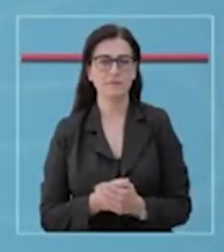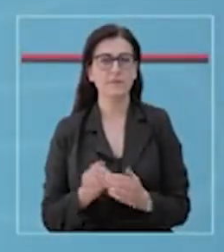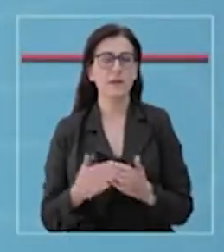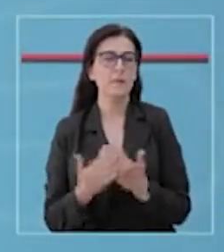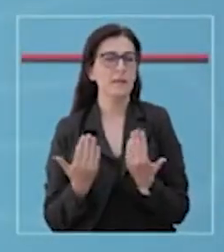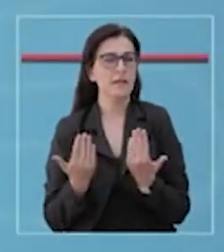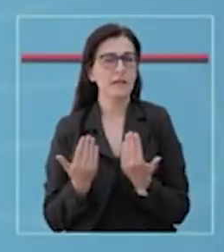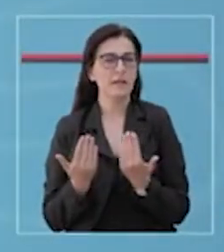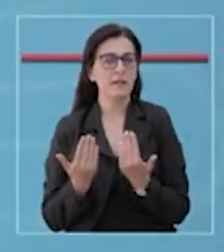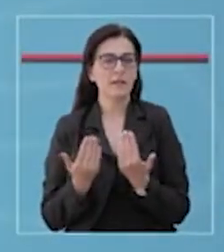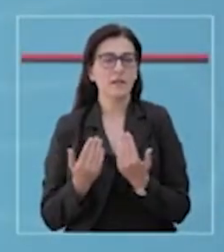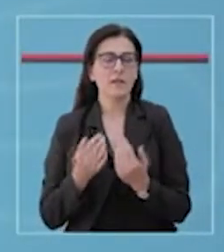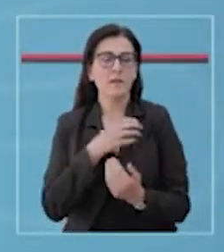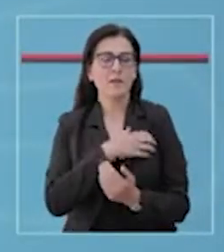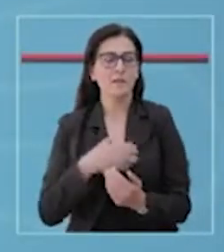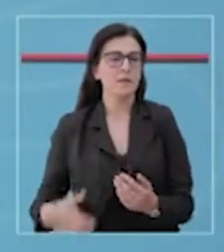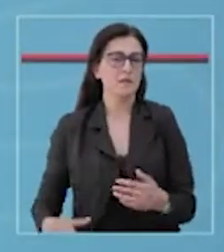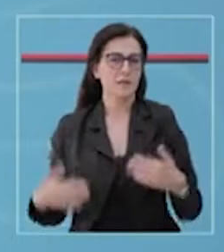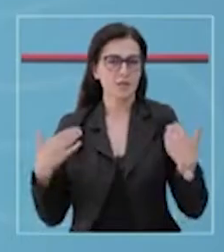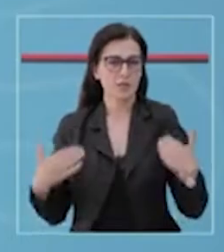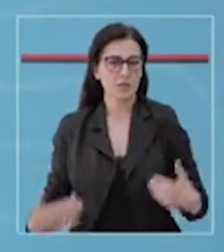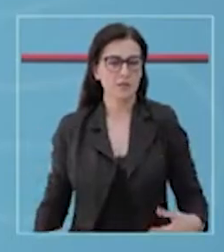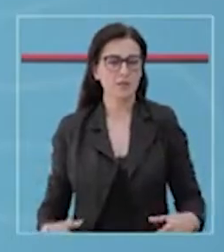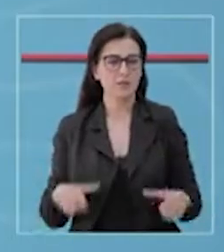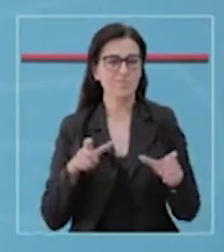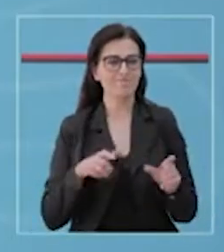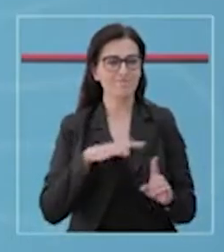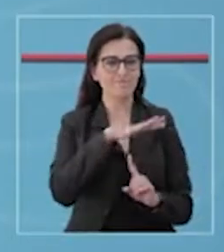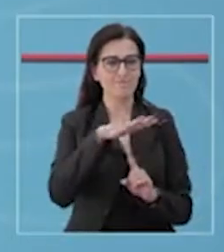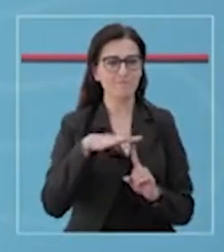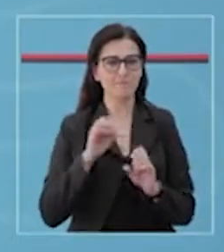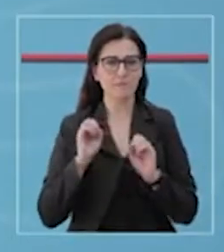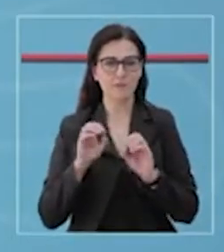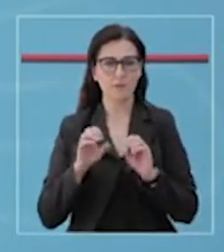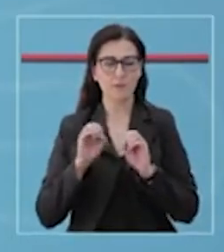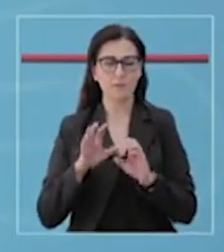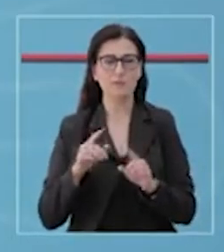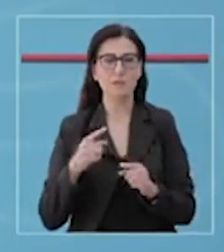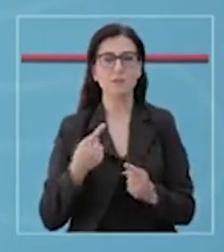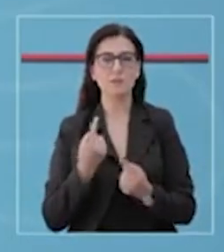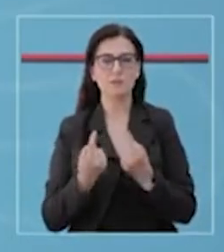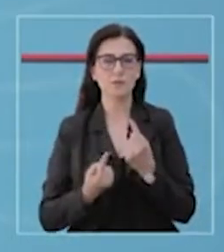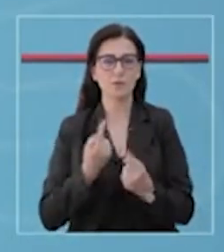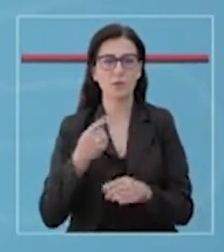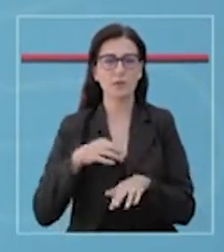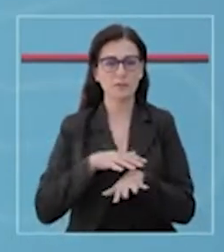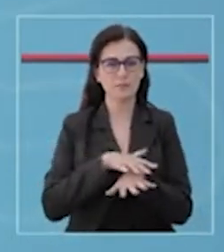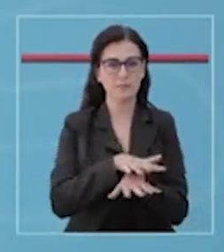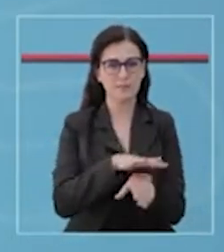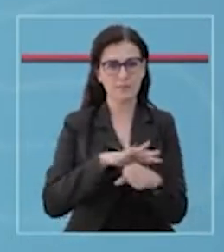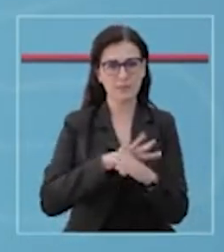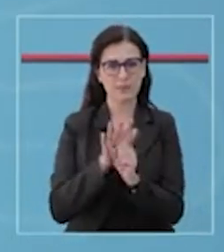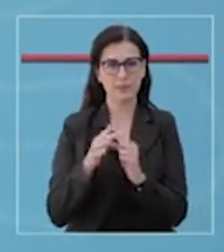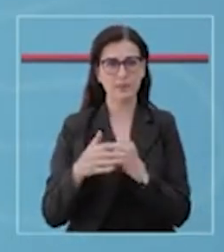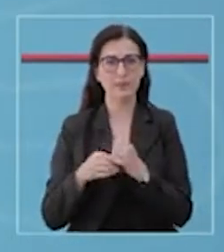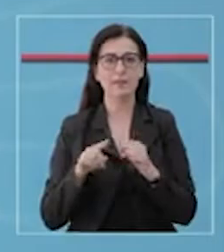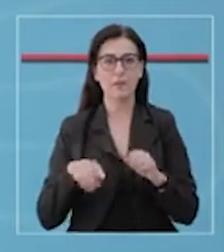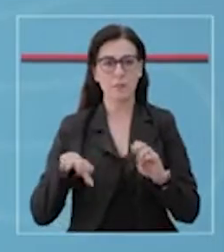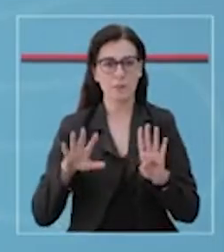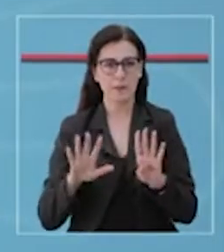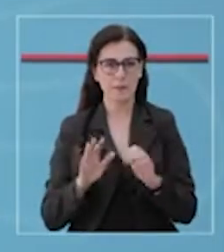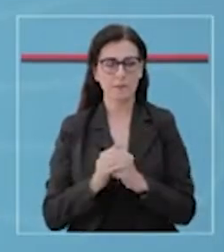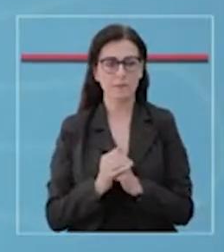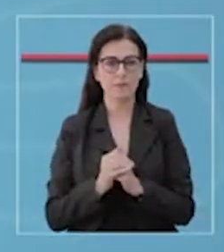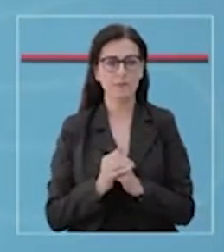Mirdita, Ministria e Shëndetësisë dhe Mbrojtjes Sociale ju informon mbi situatën epidemiologjike në vend të COVID-19. Gjatë javës